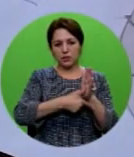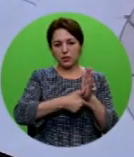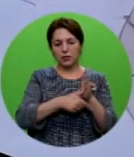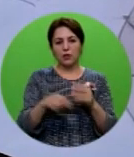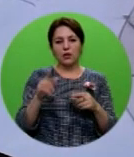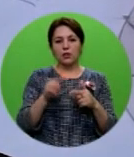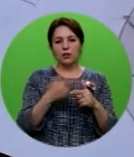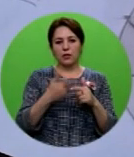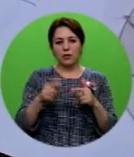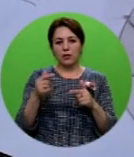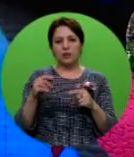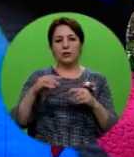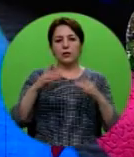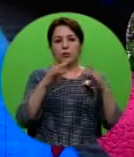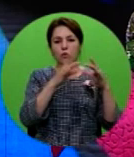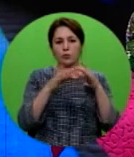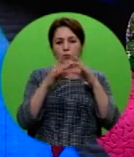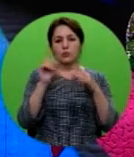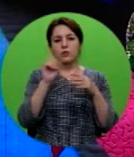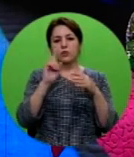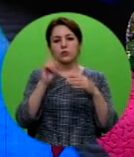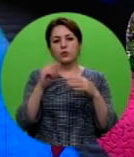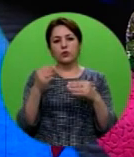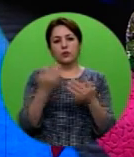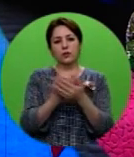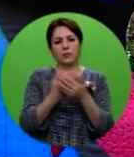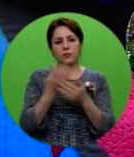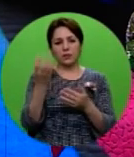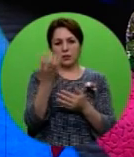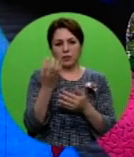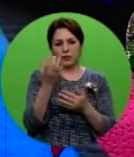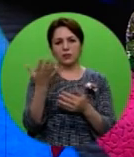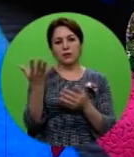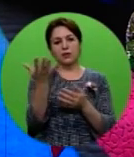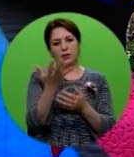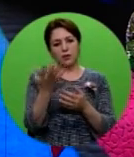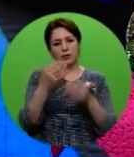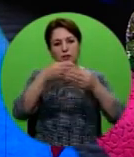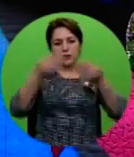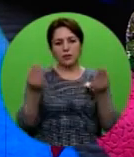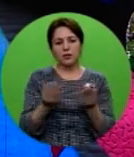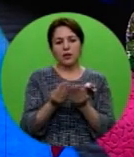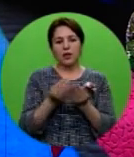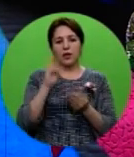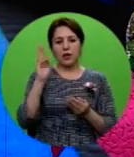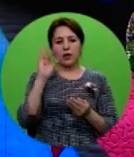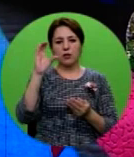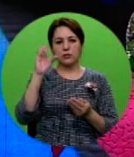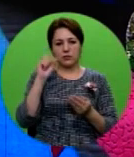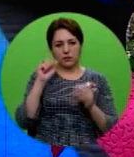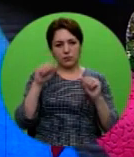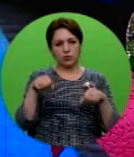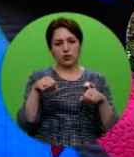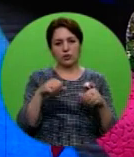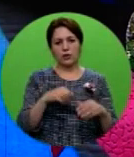круглое, которое у вас есть под руку. Это может быть небольшой ляган, коса